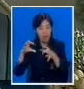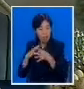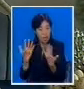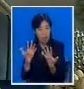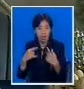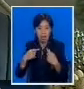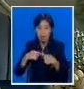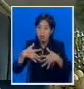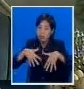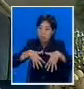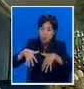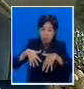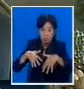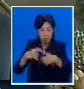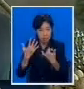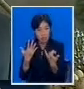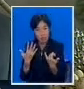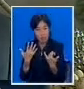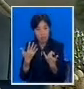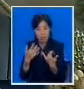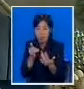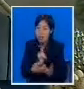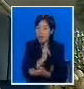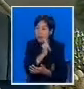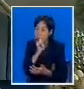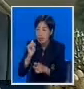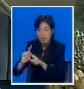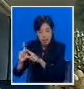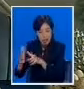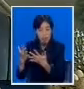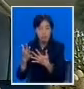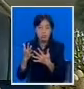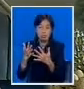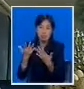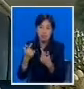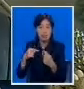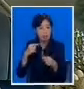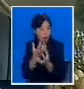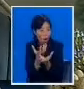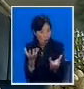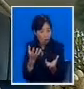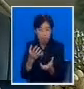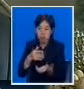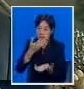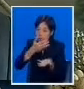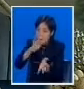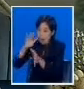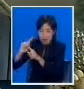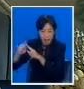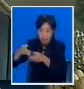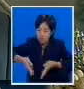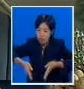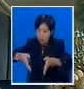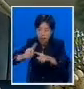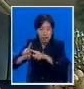ชาชนเนี่ยสามารถเดินทางแล้วก็เข้าถึงระบายสินค้าอะไรต่างๆได้สะดวกมากขึ้น